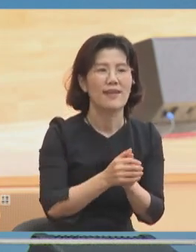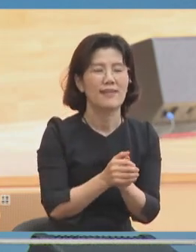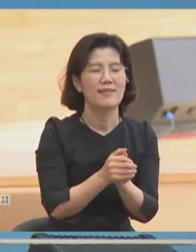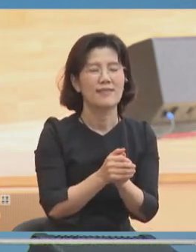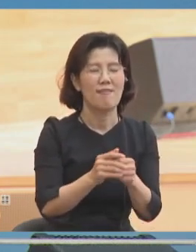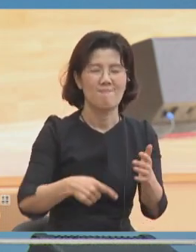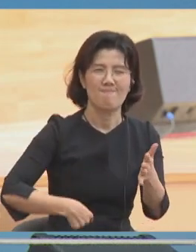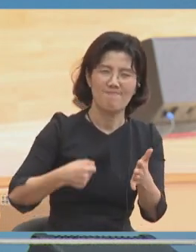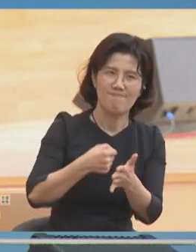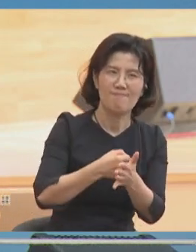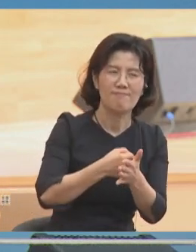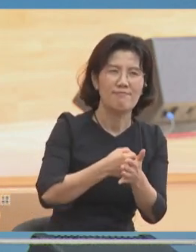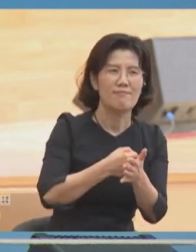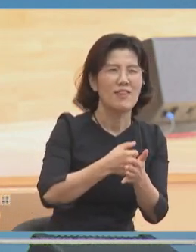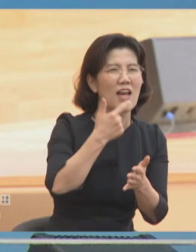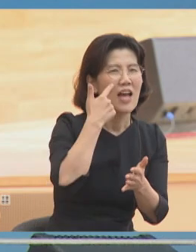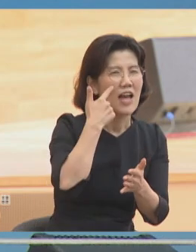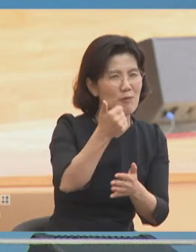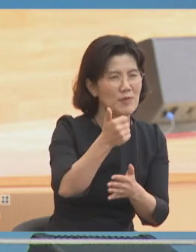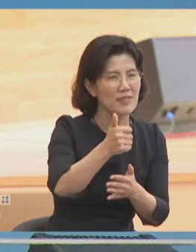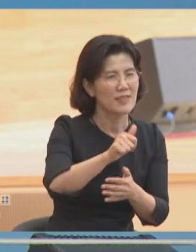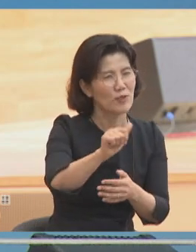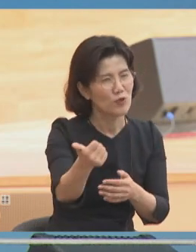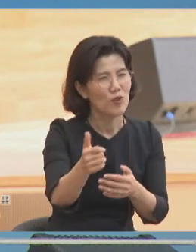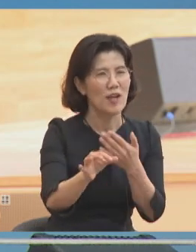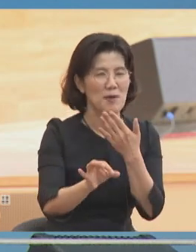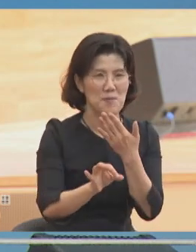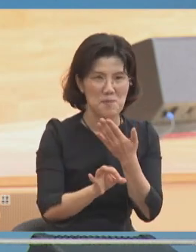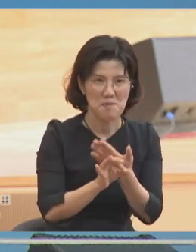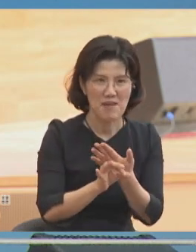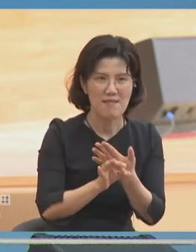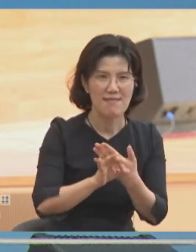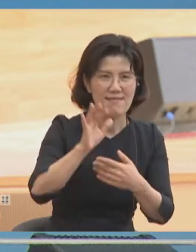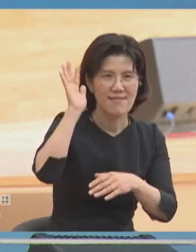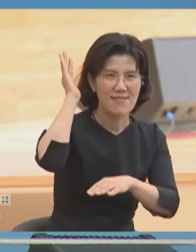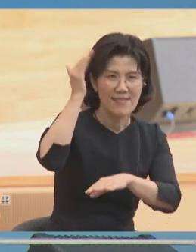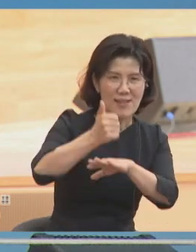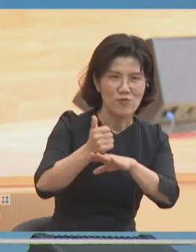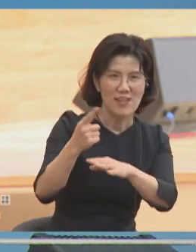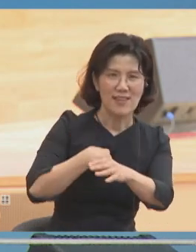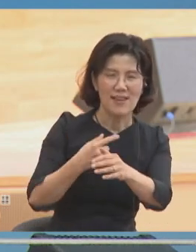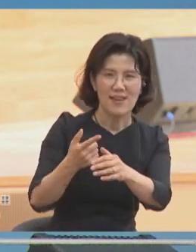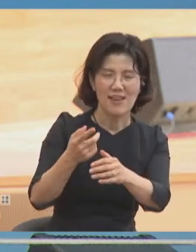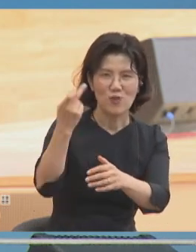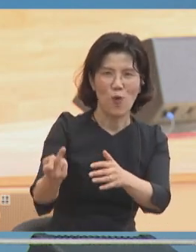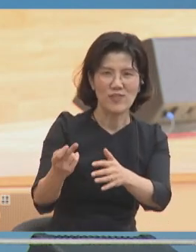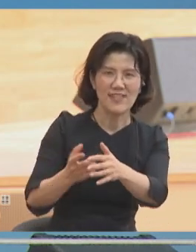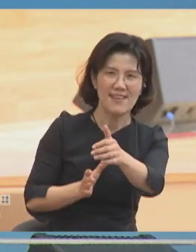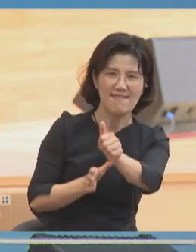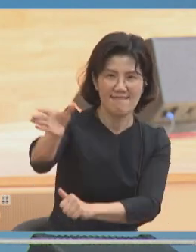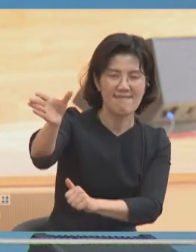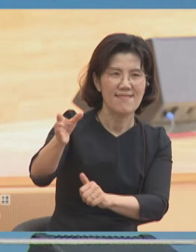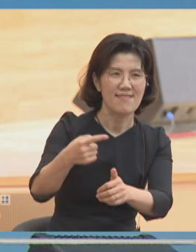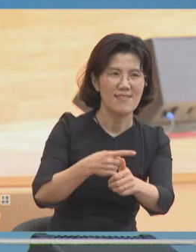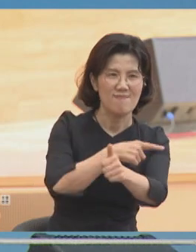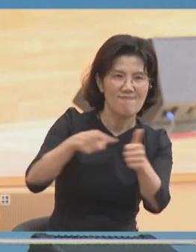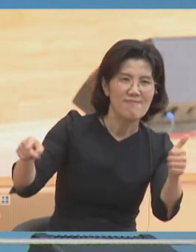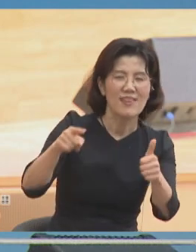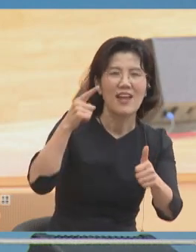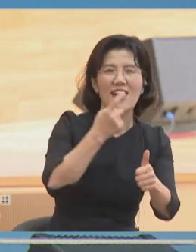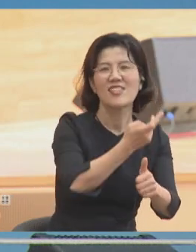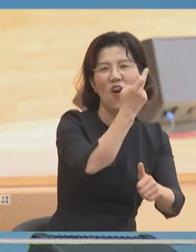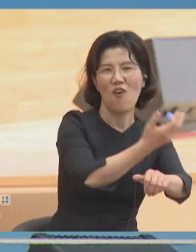심하죠 아버지가 돌아가시면 내가 죽여버릴 거야 이을 갑니다 여러분 이것을 알게 된 어머니